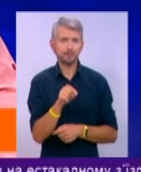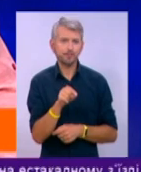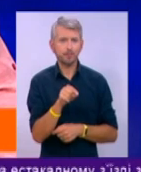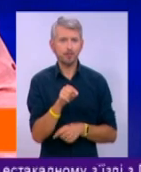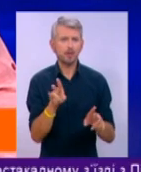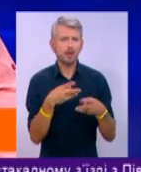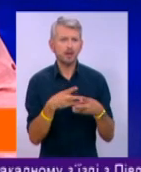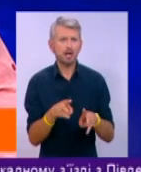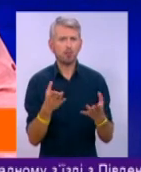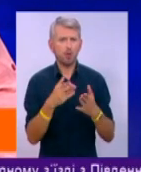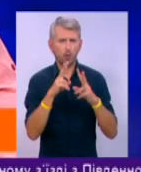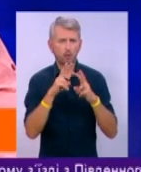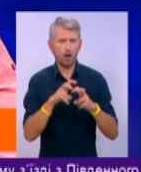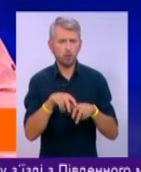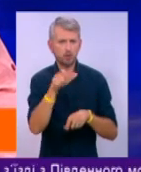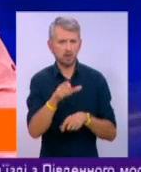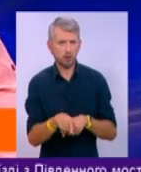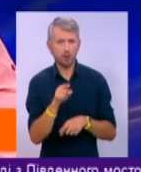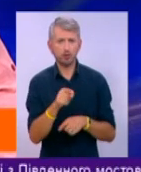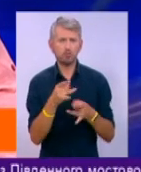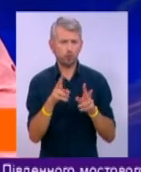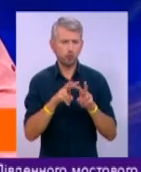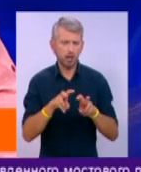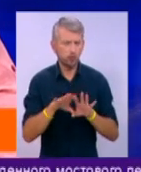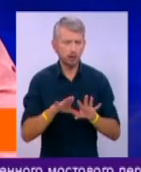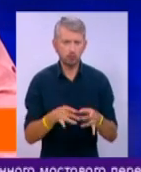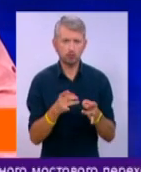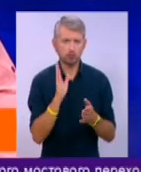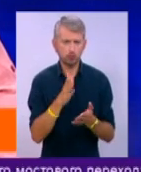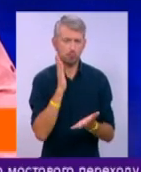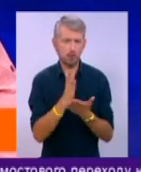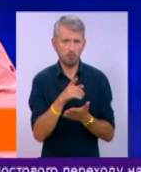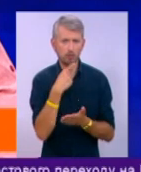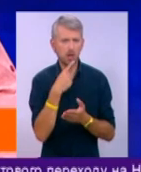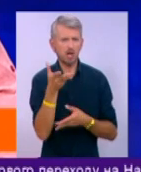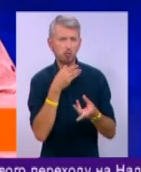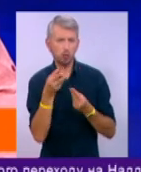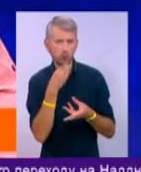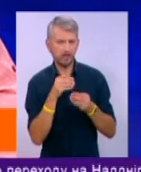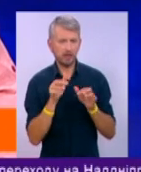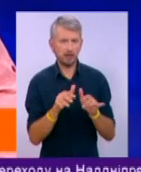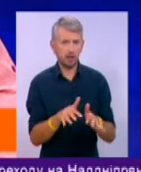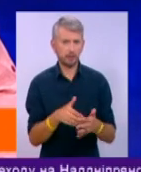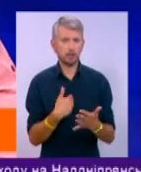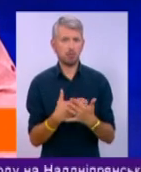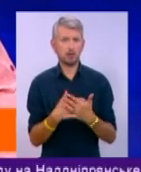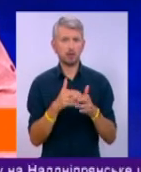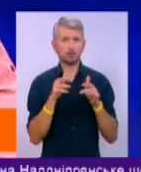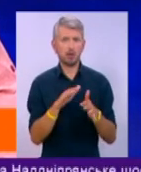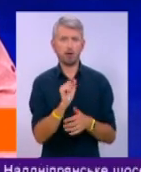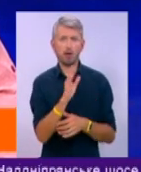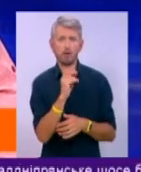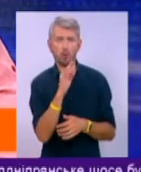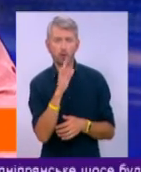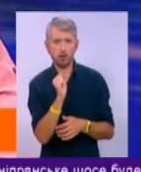не треба навіть якогось аудитора, вони просто не розслідуються, будемо прямо казати. Тобто імітується діяльність, от, наприклад, там справа Авакова,